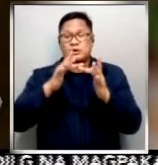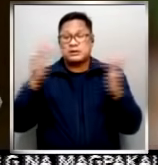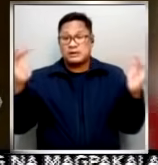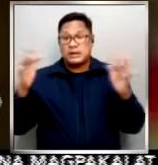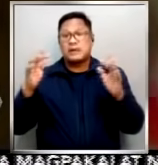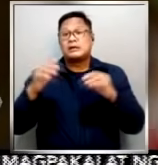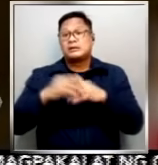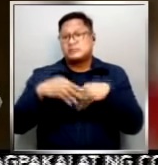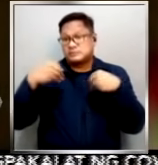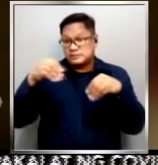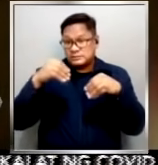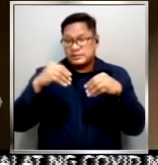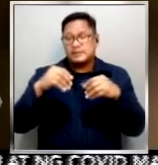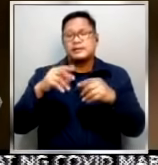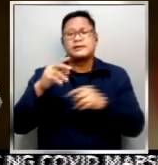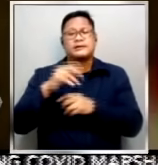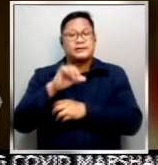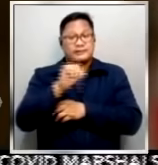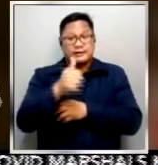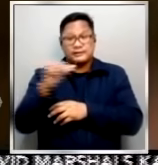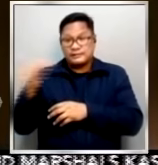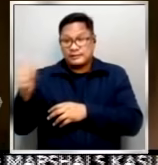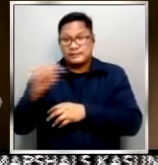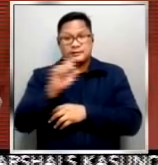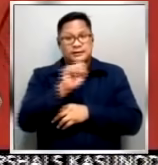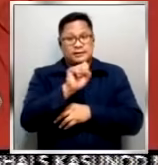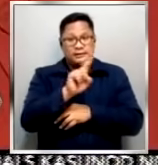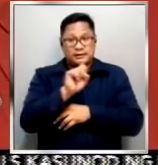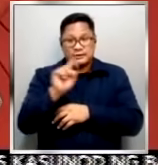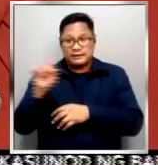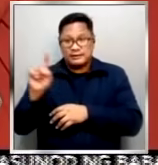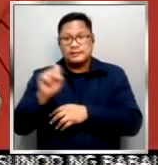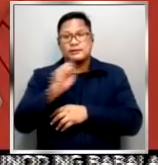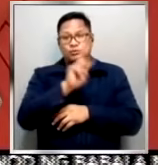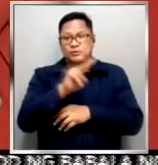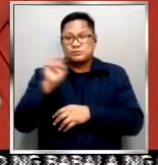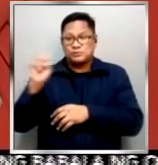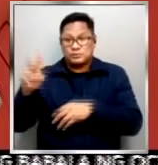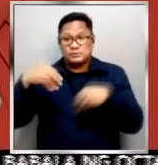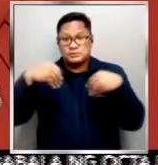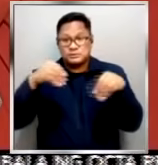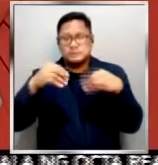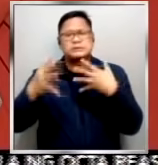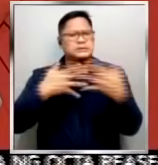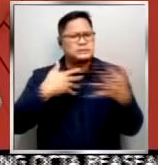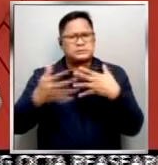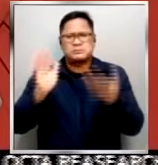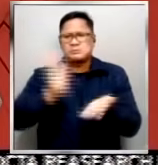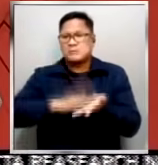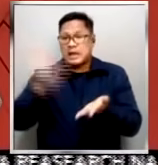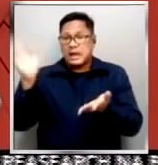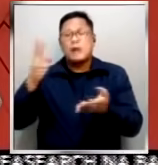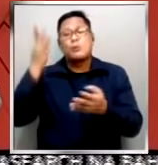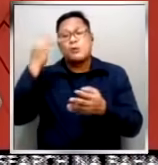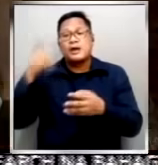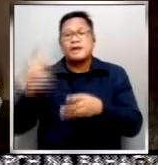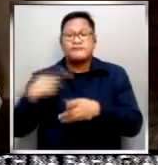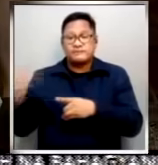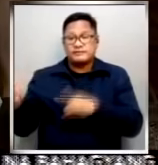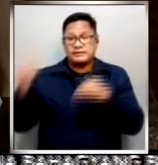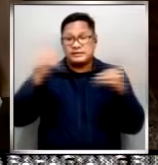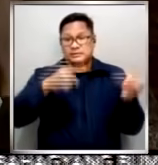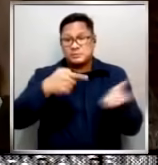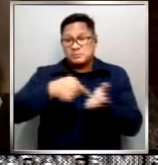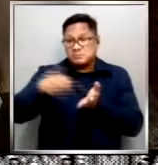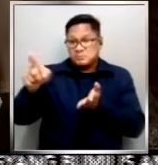10-10, 11-11 at 12-12 sale. Kahit daw mas mahal dahil sa delivery charge, para sa kanya,